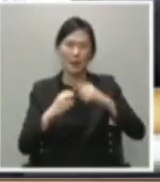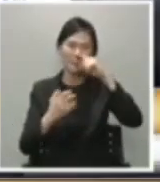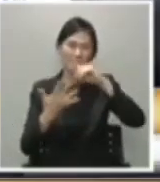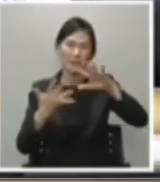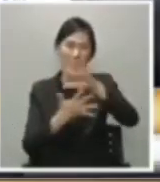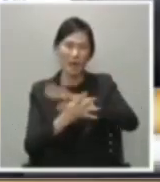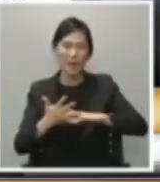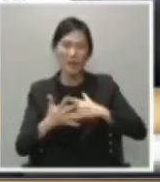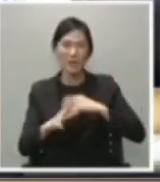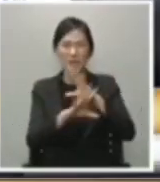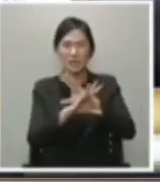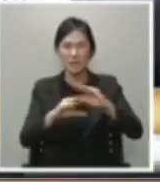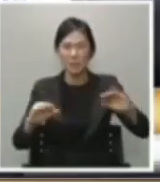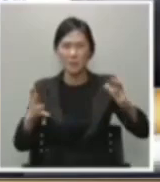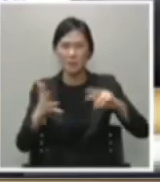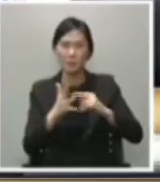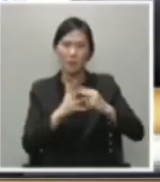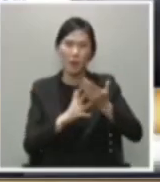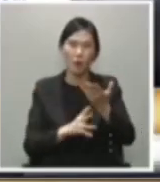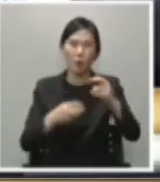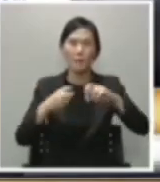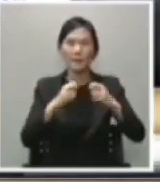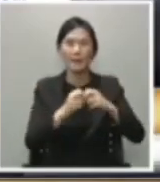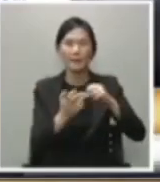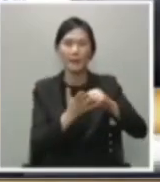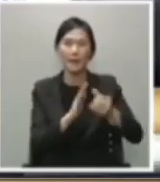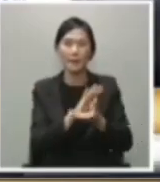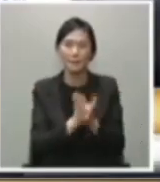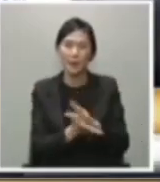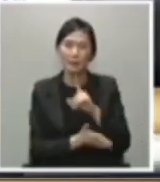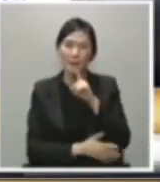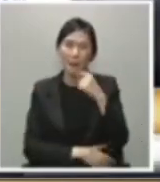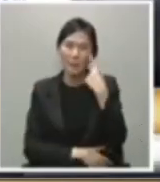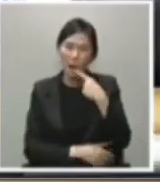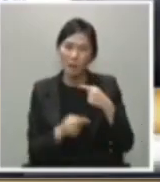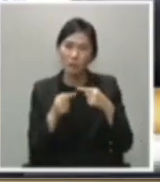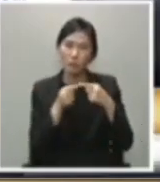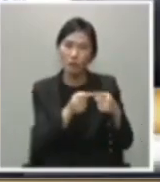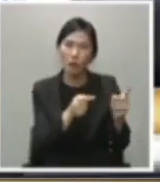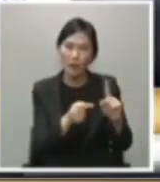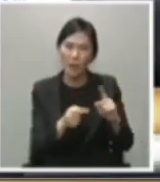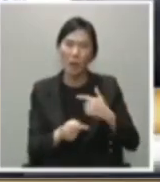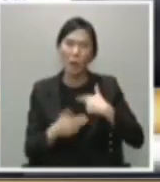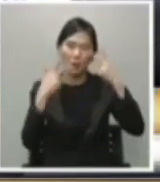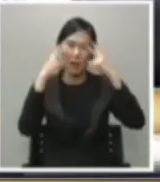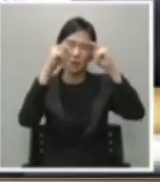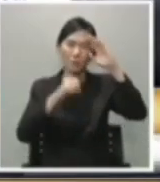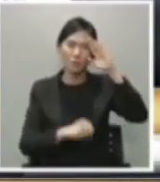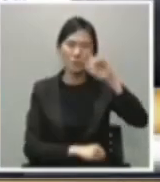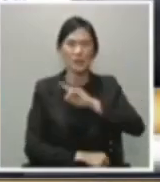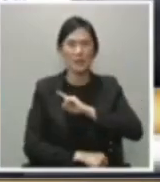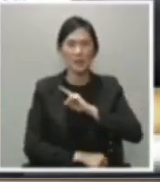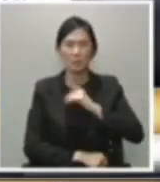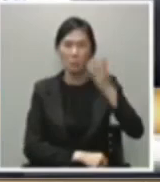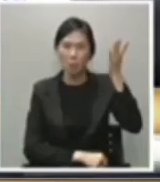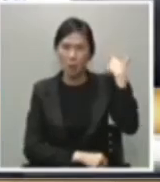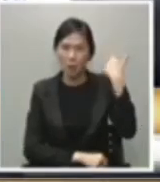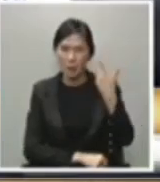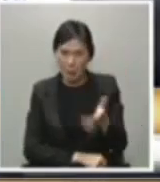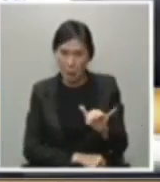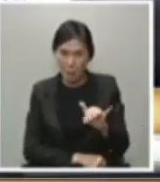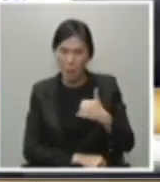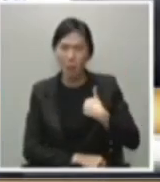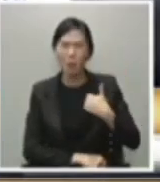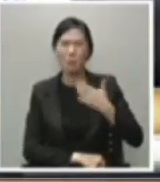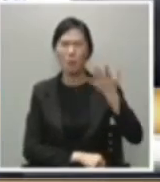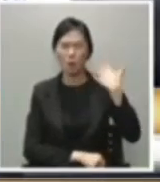าครับแล้วถามว่าใครจะขับรถต่อล่ะท่านก็บอกว่าท่านอาสาขับเองเขาก็ถามว่าท่านเคยขับไหมบอกเคยครับ